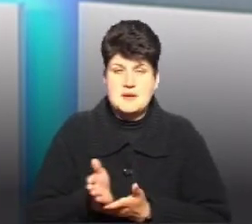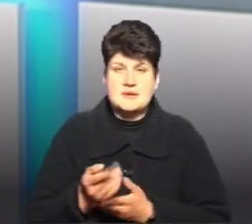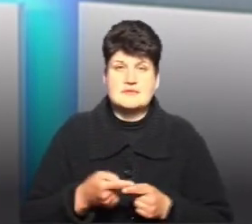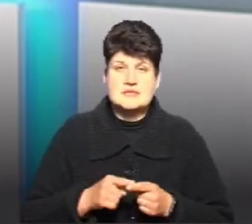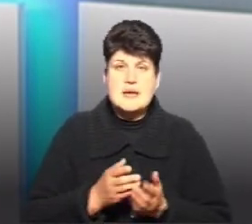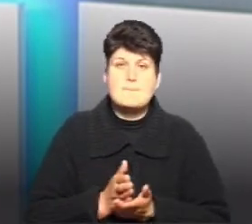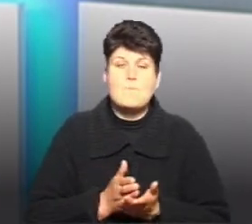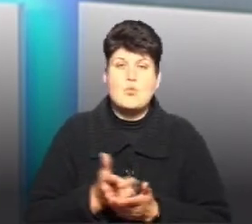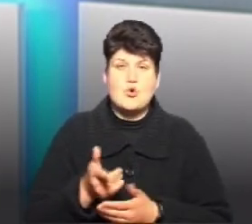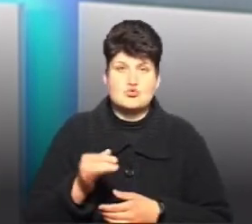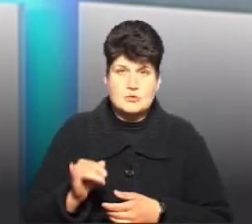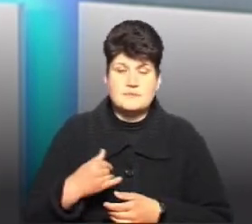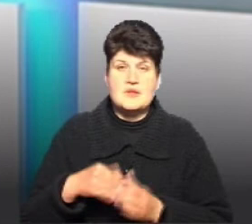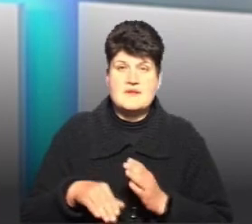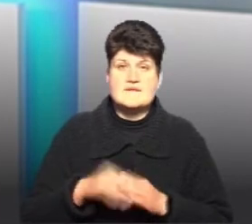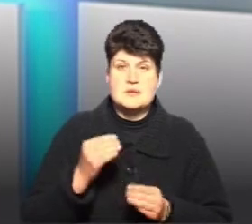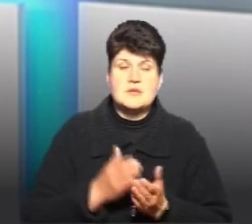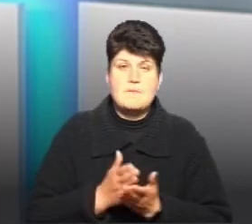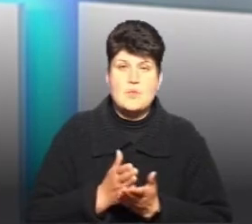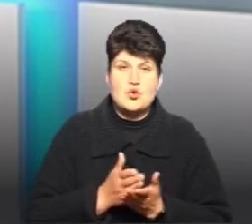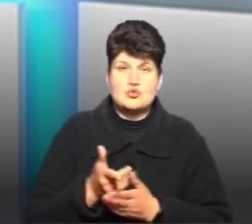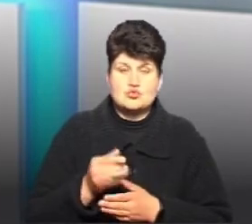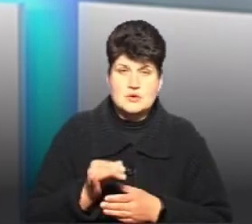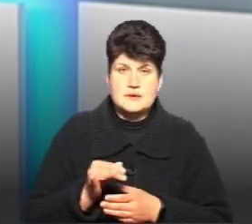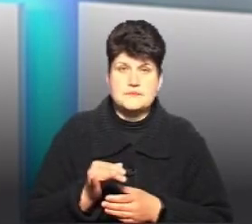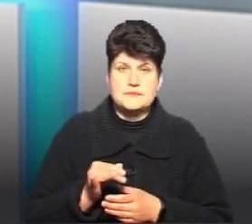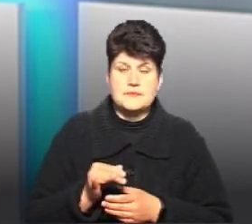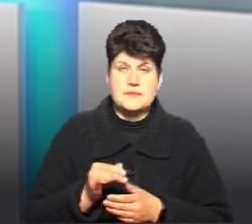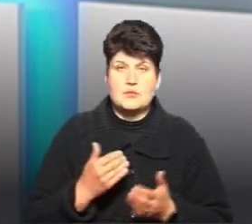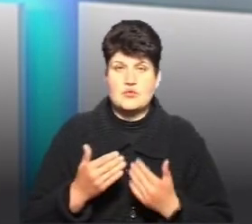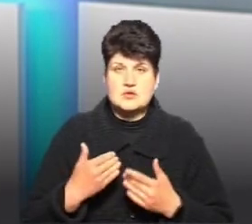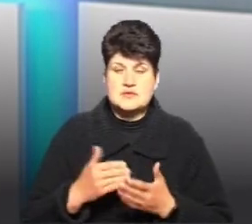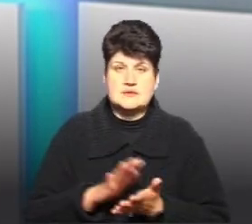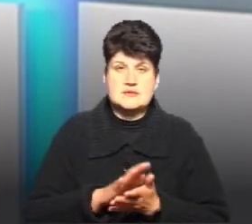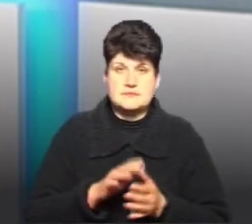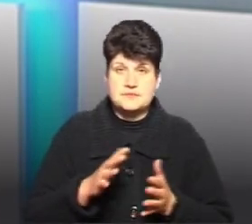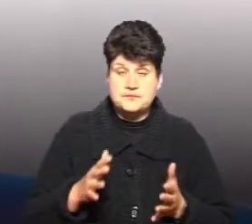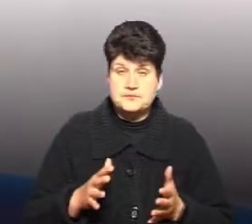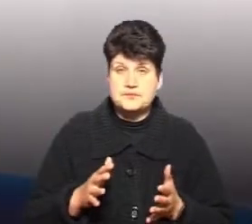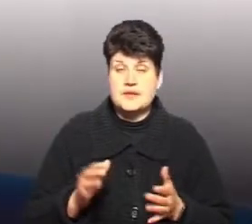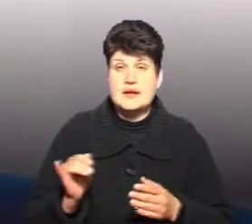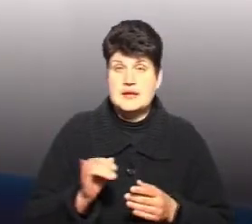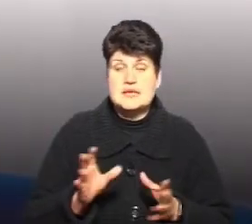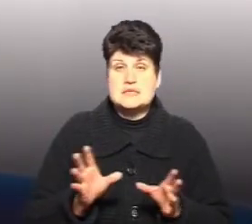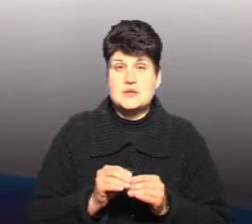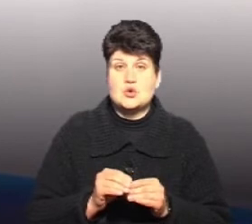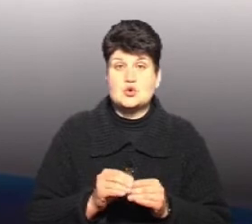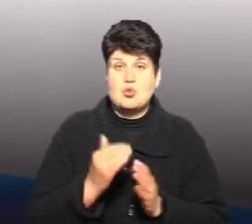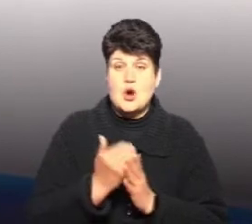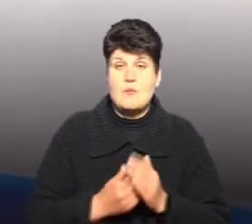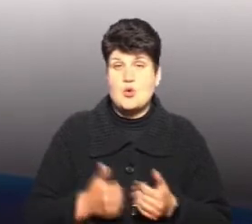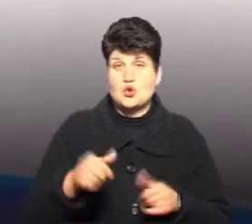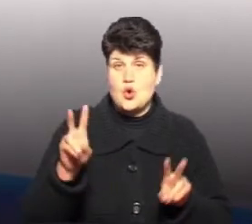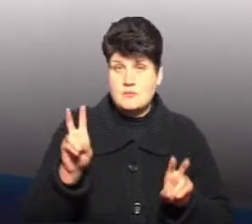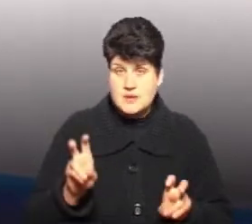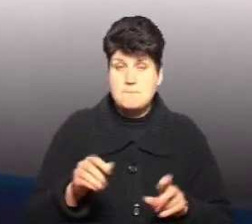вибрали якраз послуги з поводженням з твердими побутовими відходами. І спільно з програмою «Добре» ми